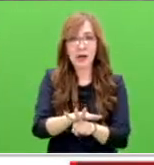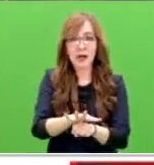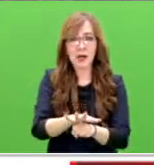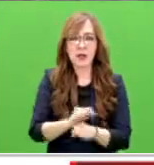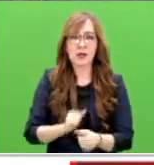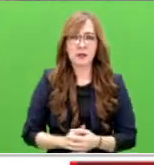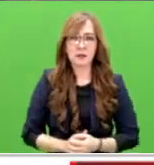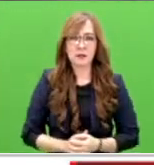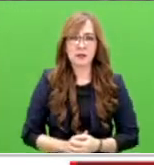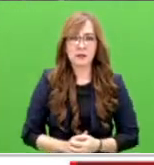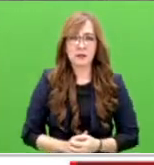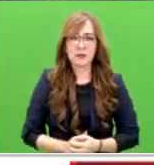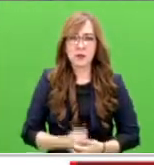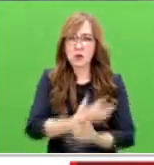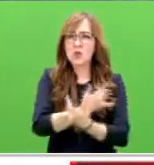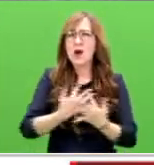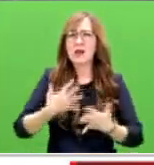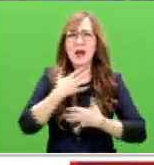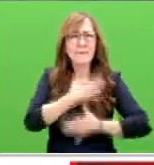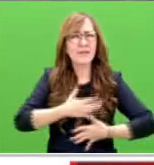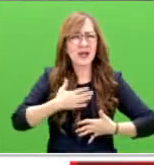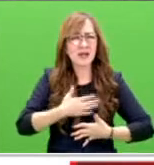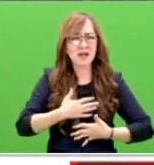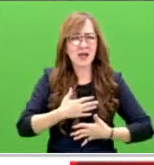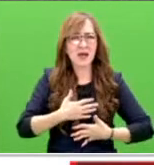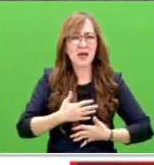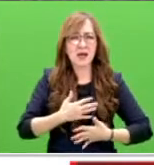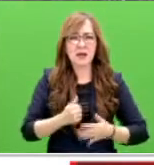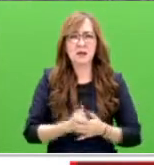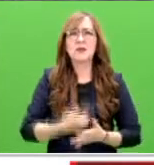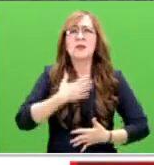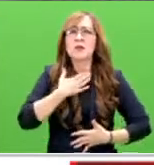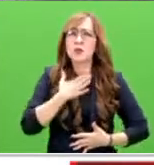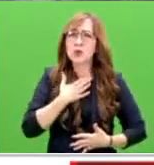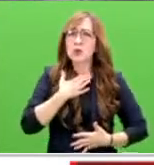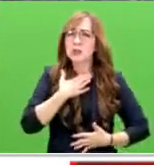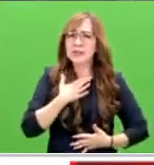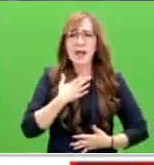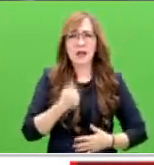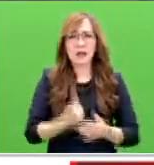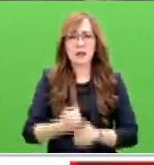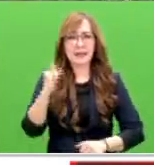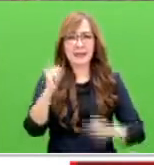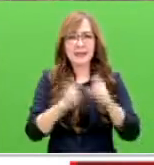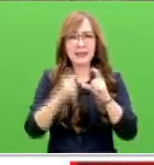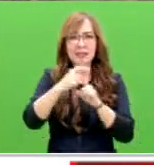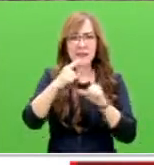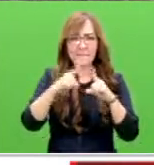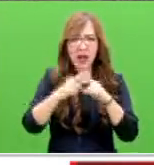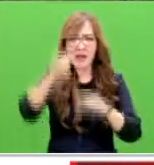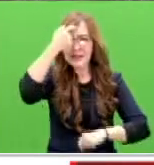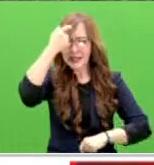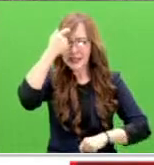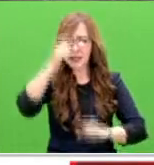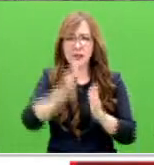dari warga, di antaranya sudah merasakan rasa sesak napas atau ispa, dan sudah merasakan rasa pedih mata, dan merasakan